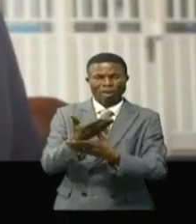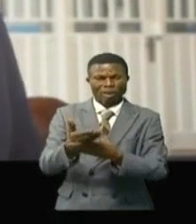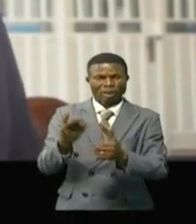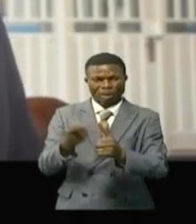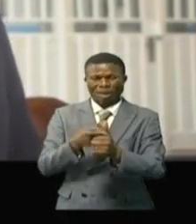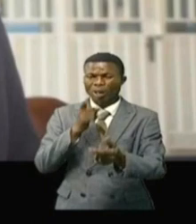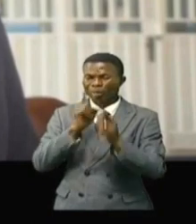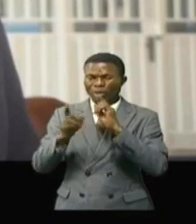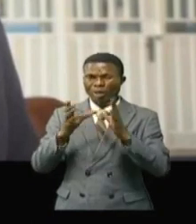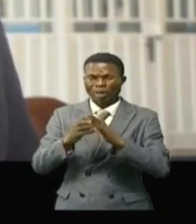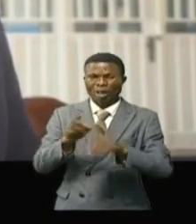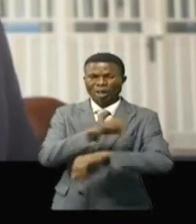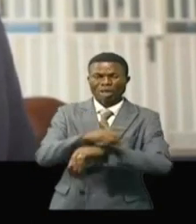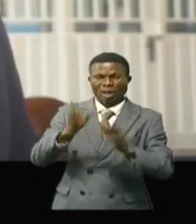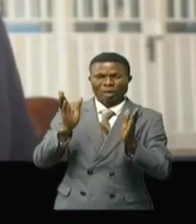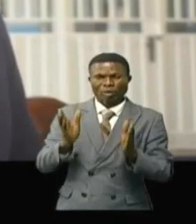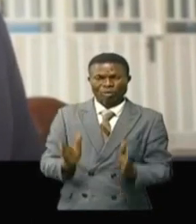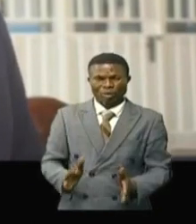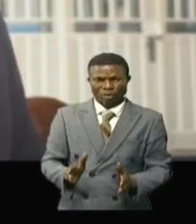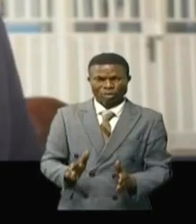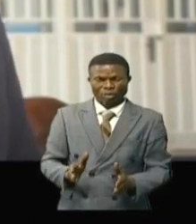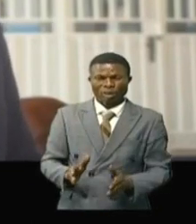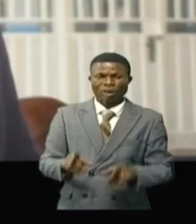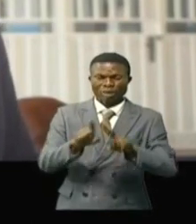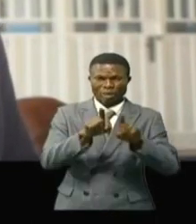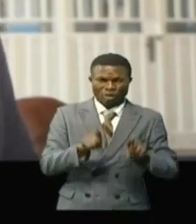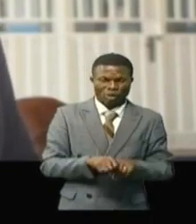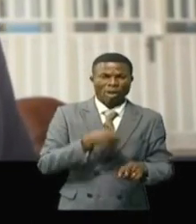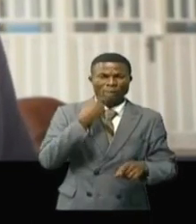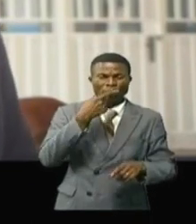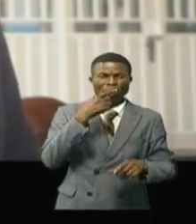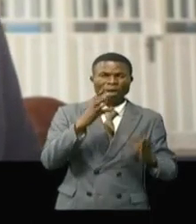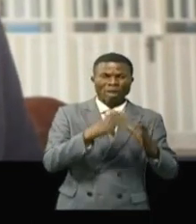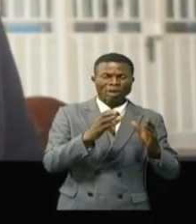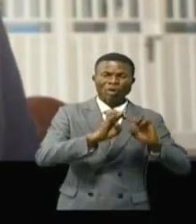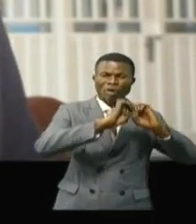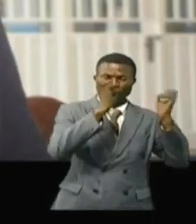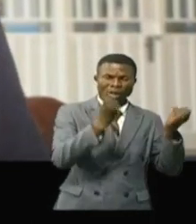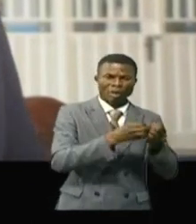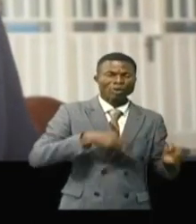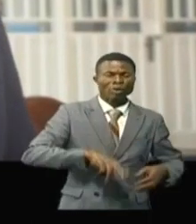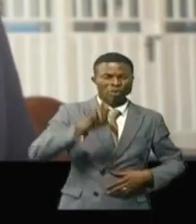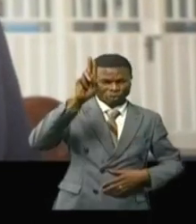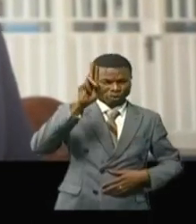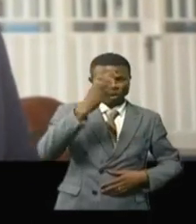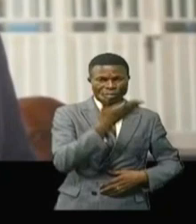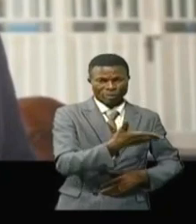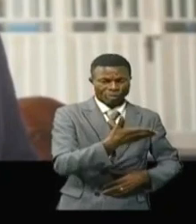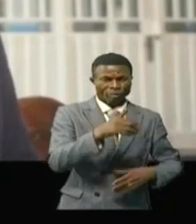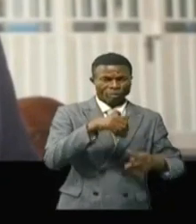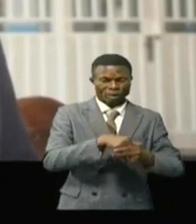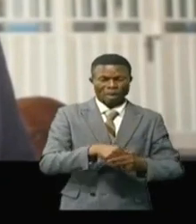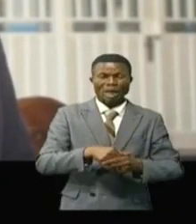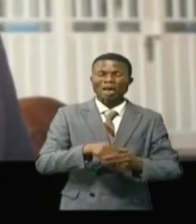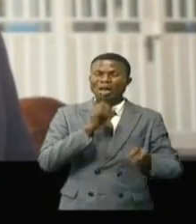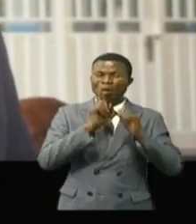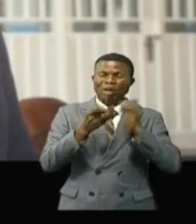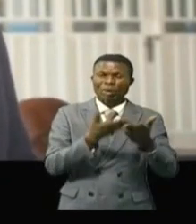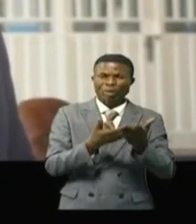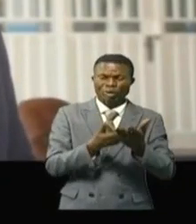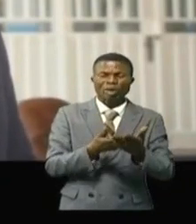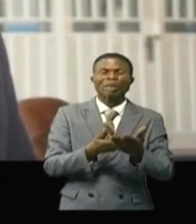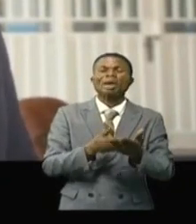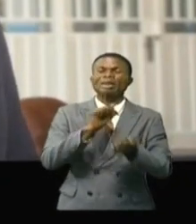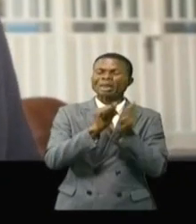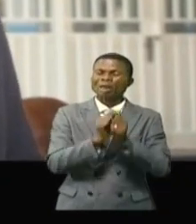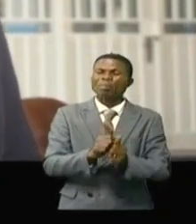parlé avec l'administration victoire et aussi avec l'équipe de l'UDPS Chimbulu. Dans cette audience, il y a eu des doléances